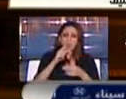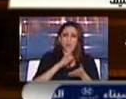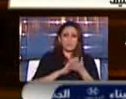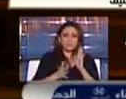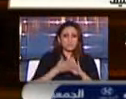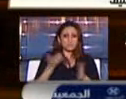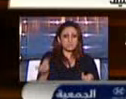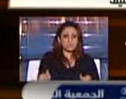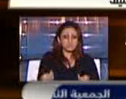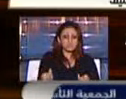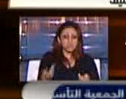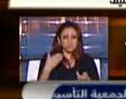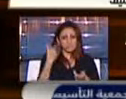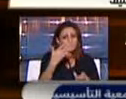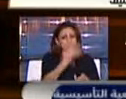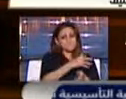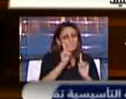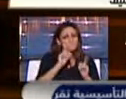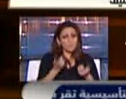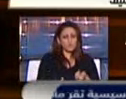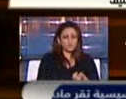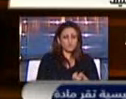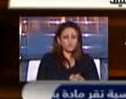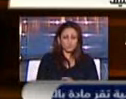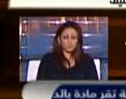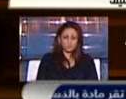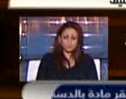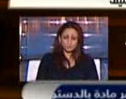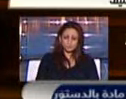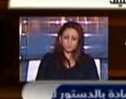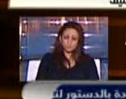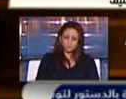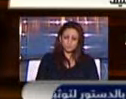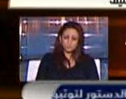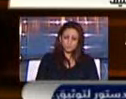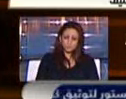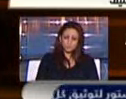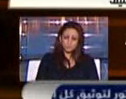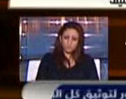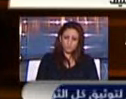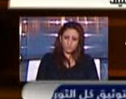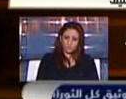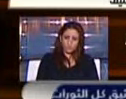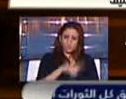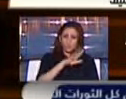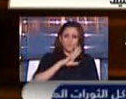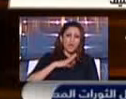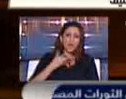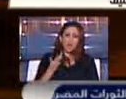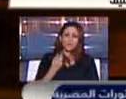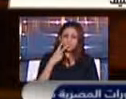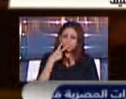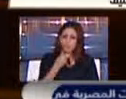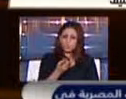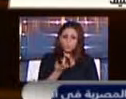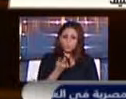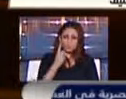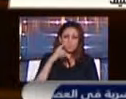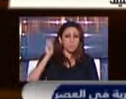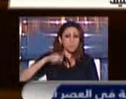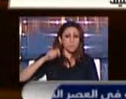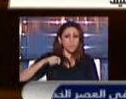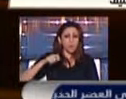عند المحافظين. نعم. رضا انت طلباتك ايه وتعليقاتك ايه على